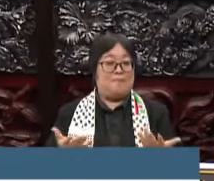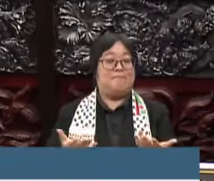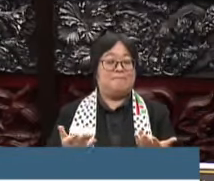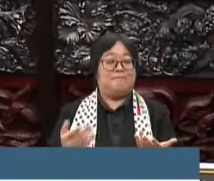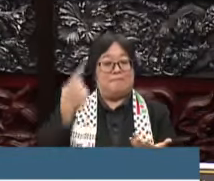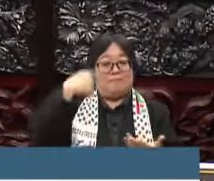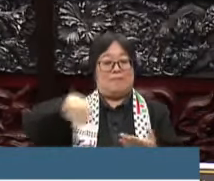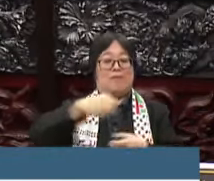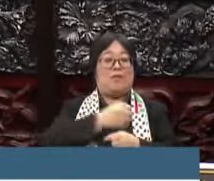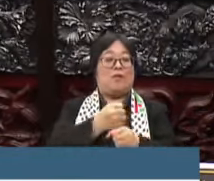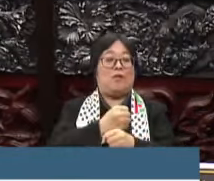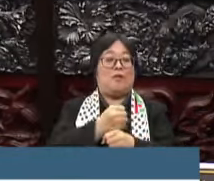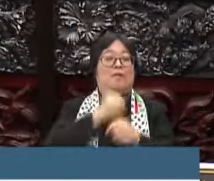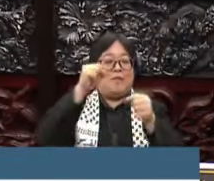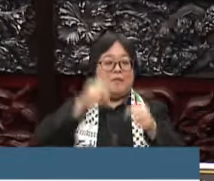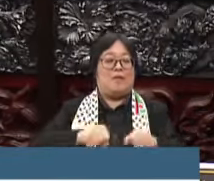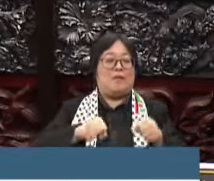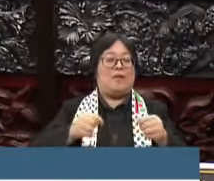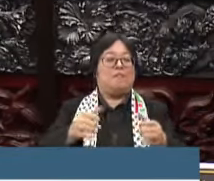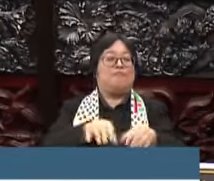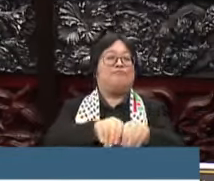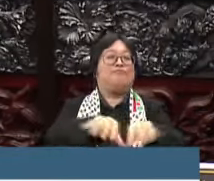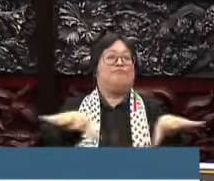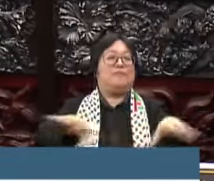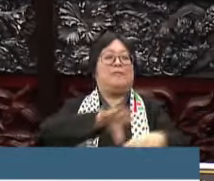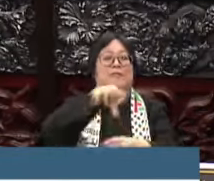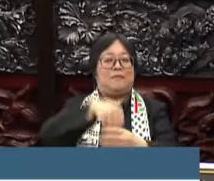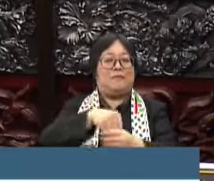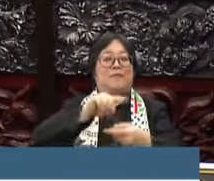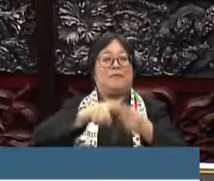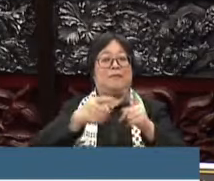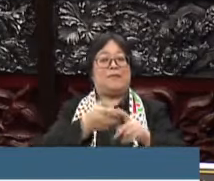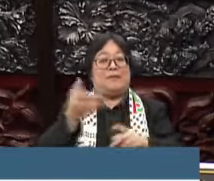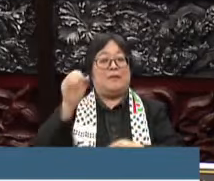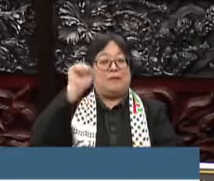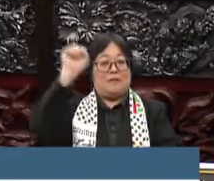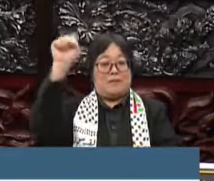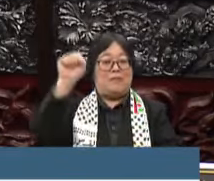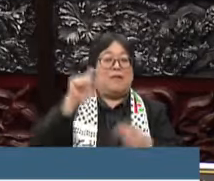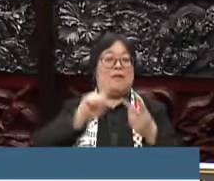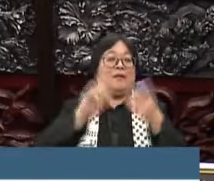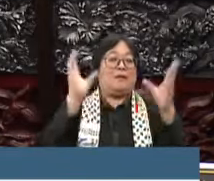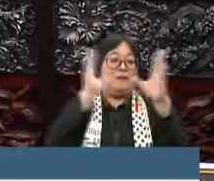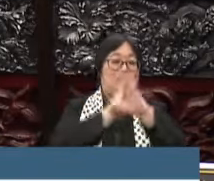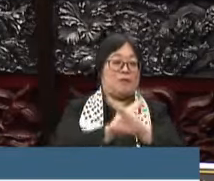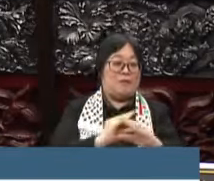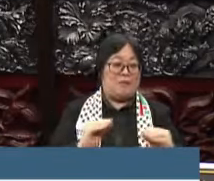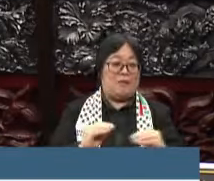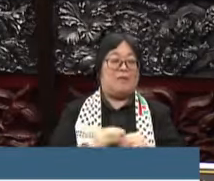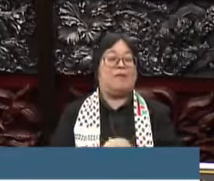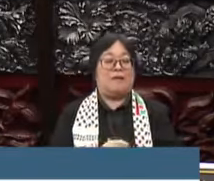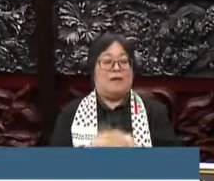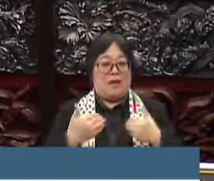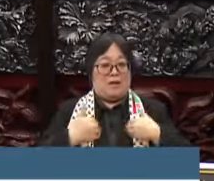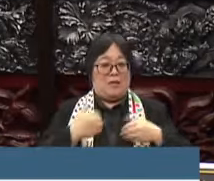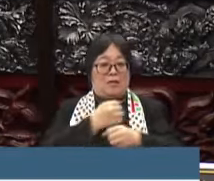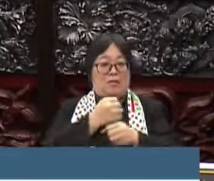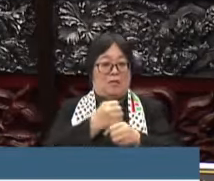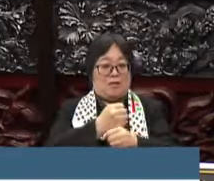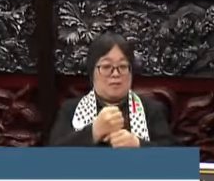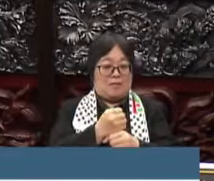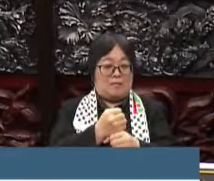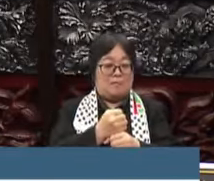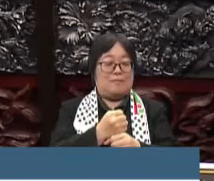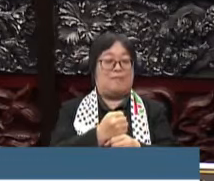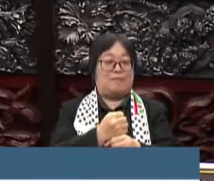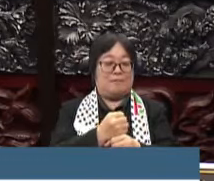untuk kopi ini dapat dilebarkan dan termasuk rakan-rakan kita di Sabah dan Sarawak yang menanam kopi ini